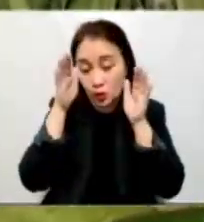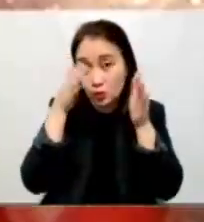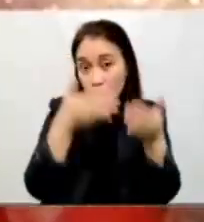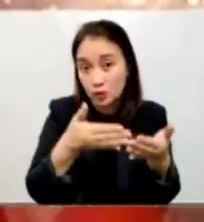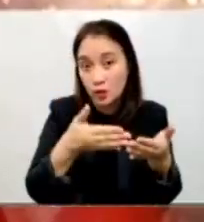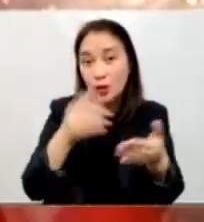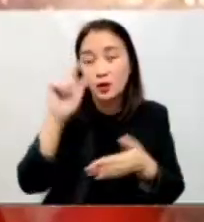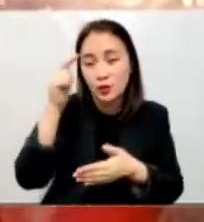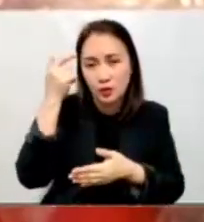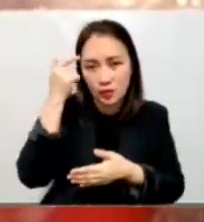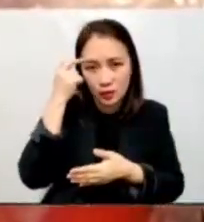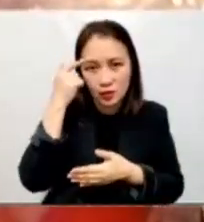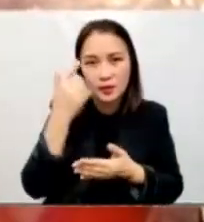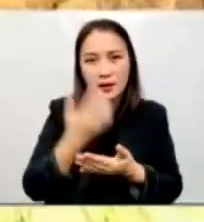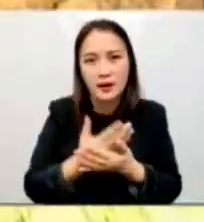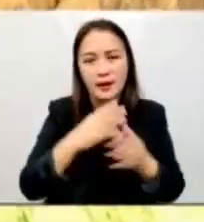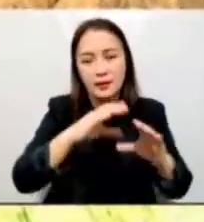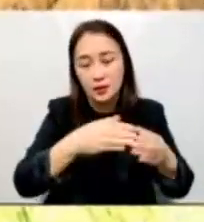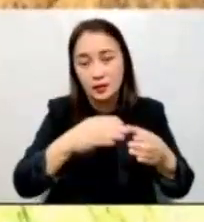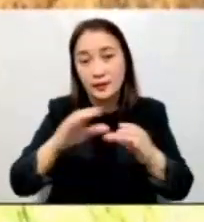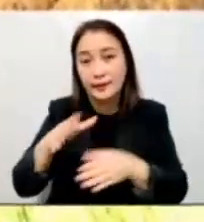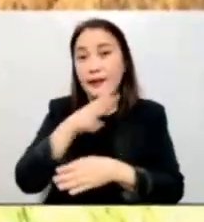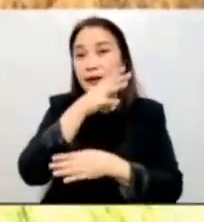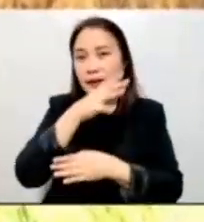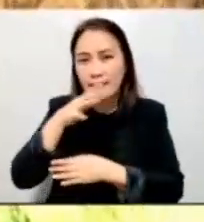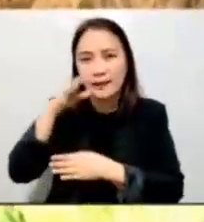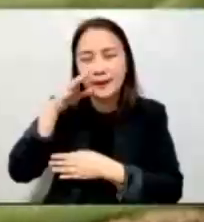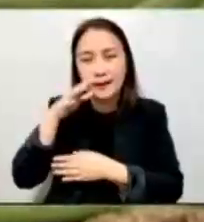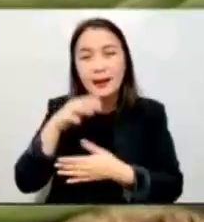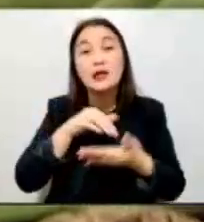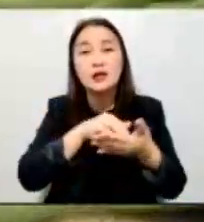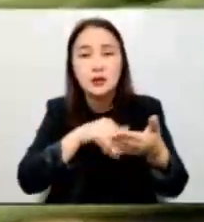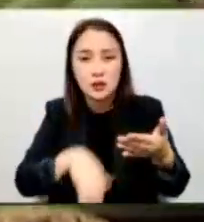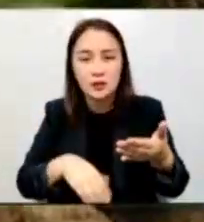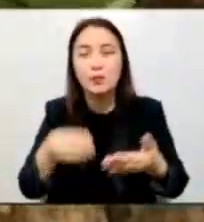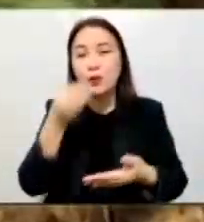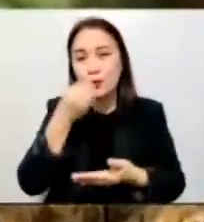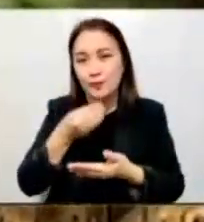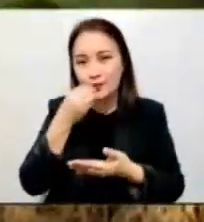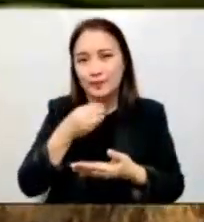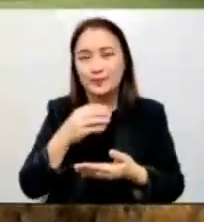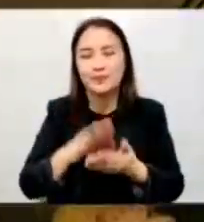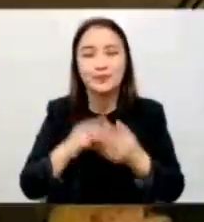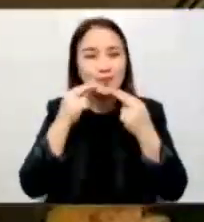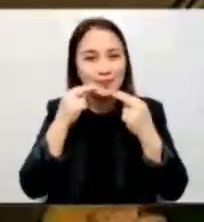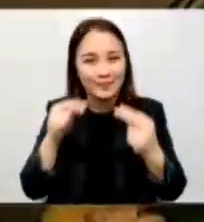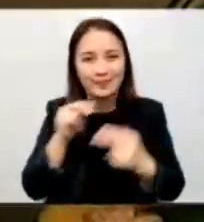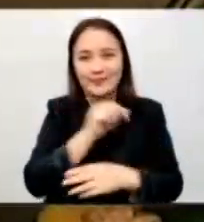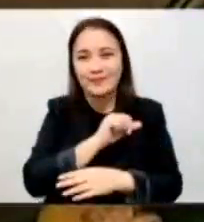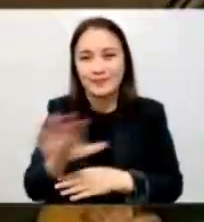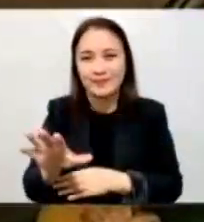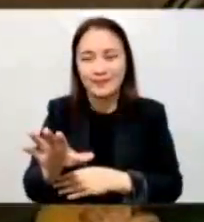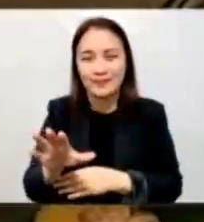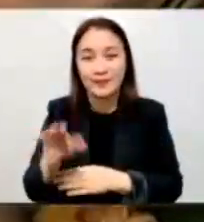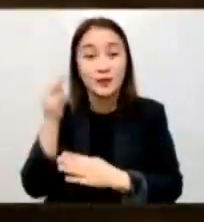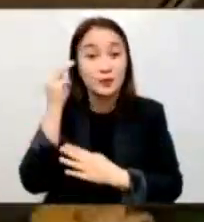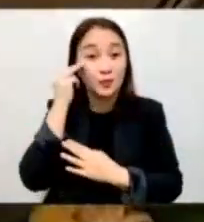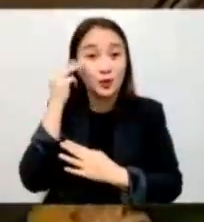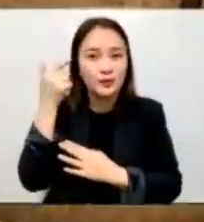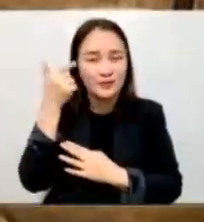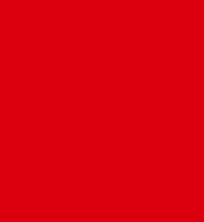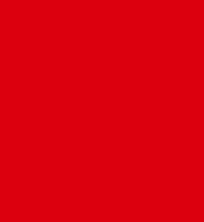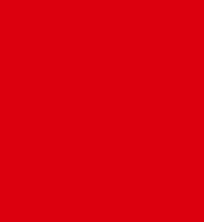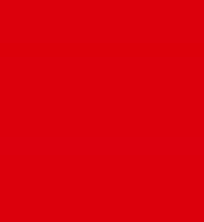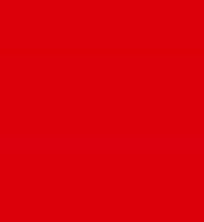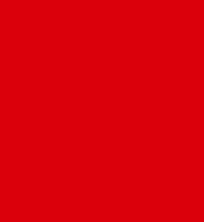sektor ng agrikultura para magkaroon ng mas murang pagkain. Nagbabalita mula sa frontline, Mon Gualvez,